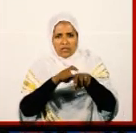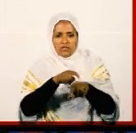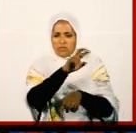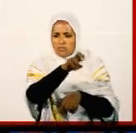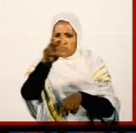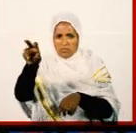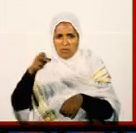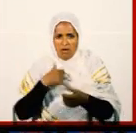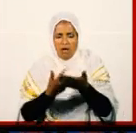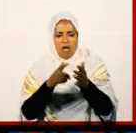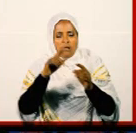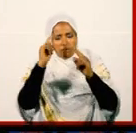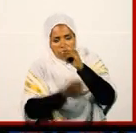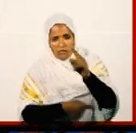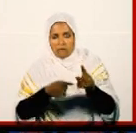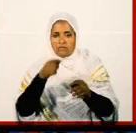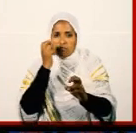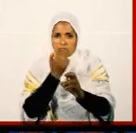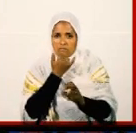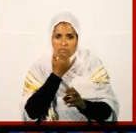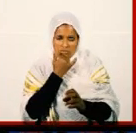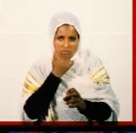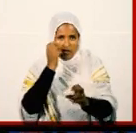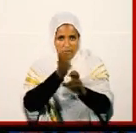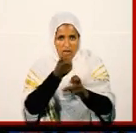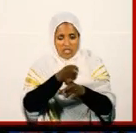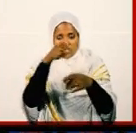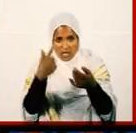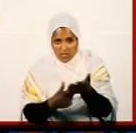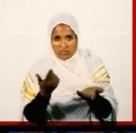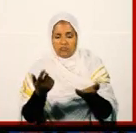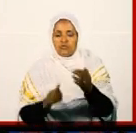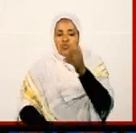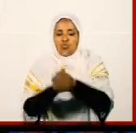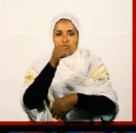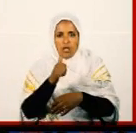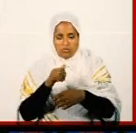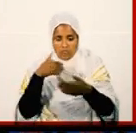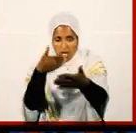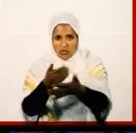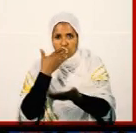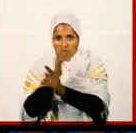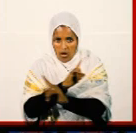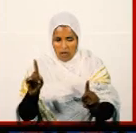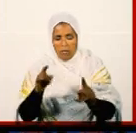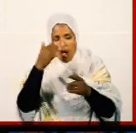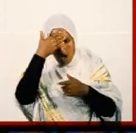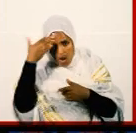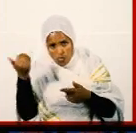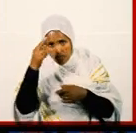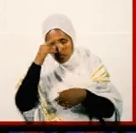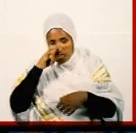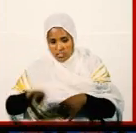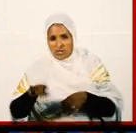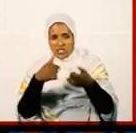ጊዜ የትም የትም ሲሉ እንዴት አይነት መቅሰፍት እንደደረሰባቸው አንዳንዴ ብዙም እንዳናጎዳቸው በላወቁት